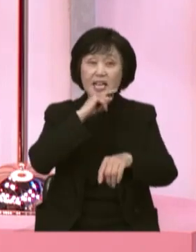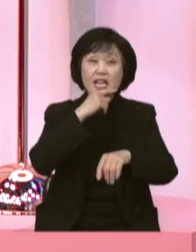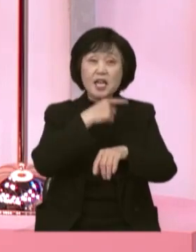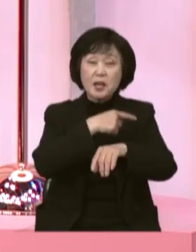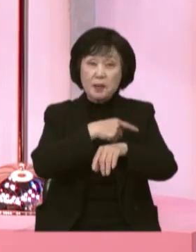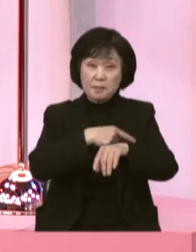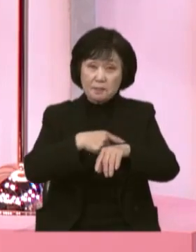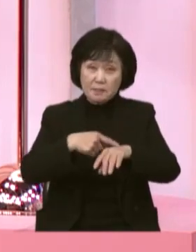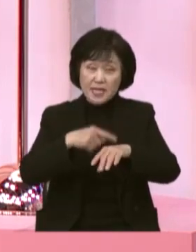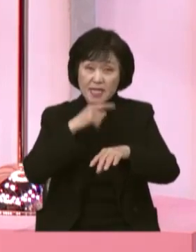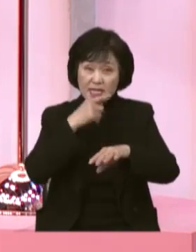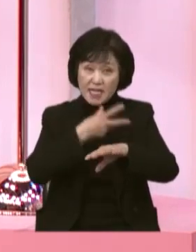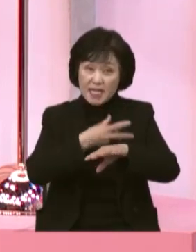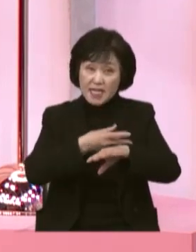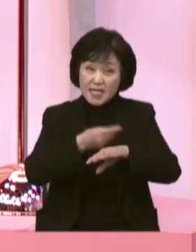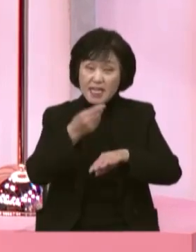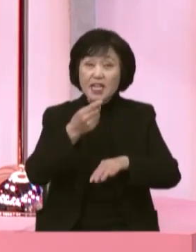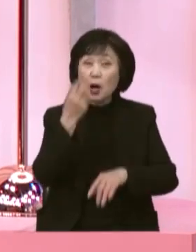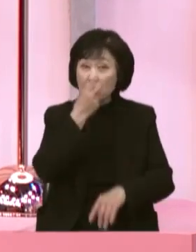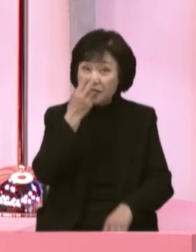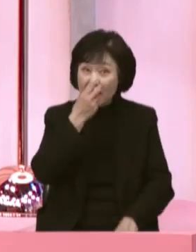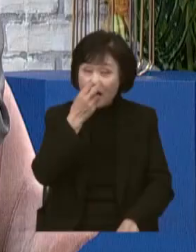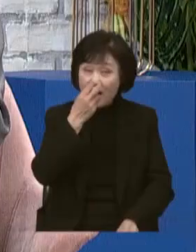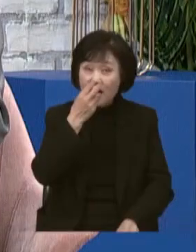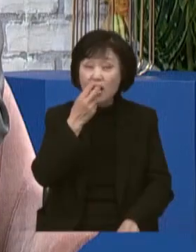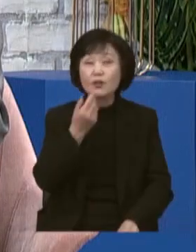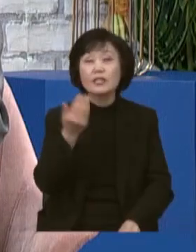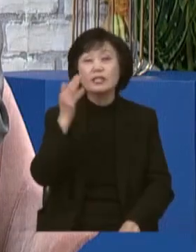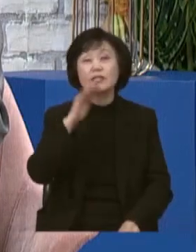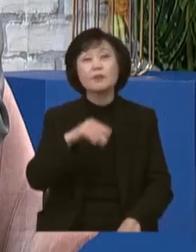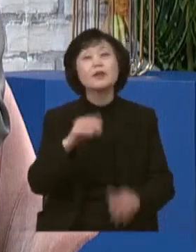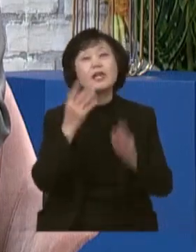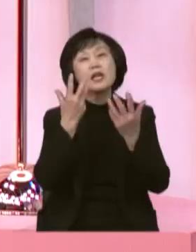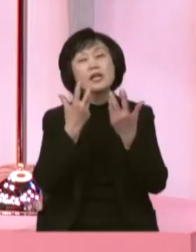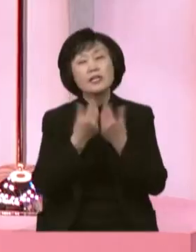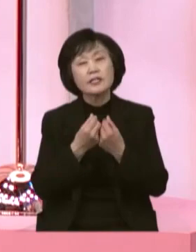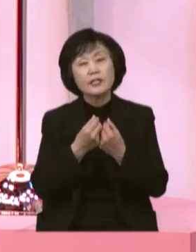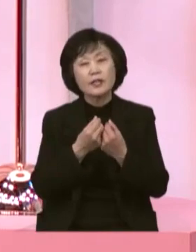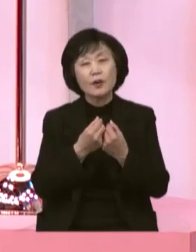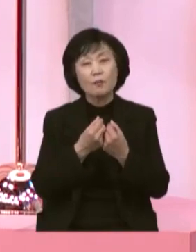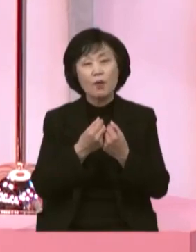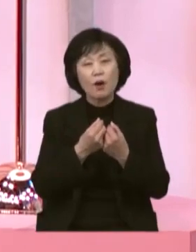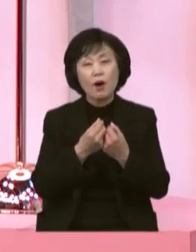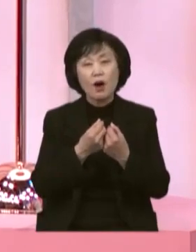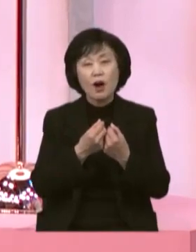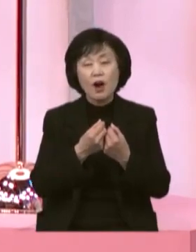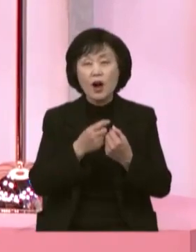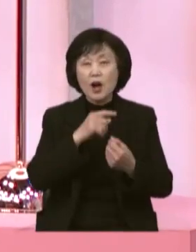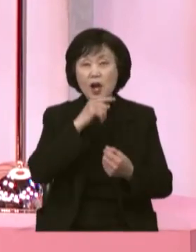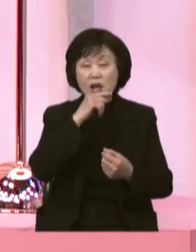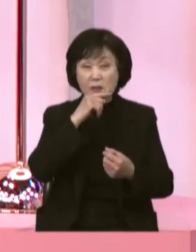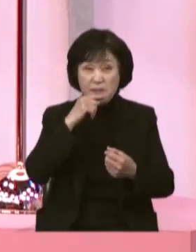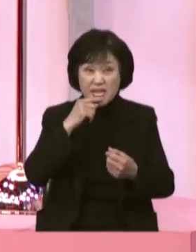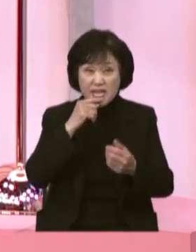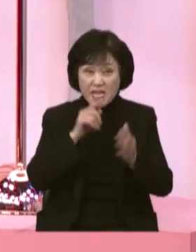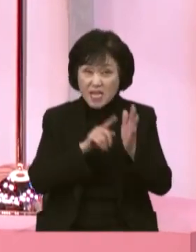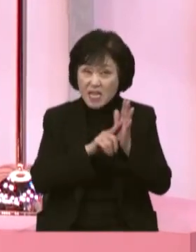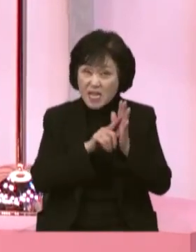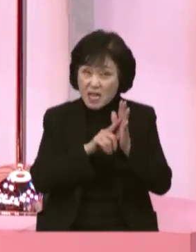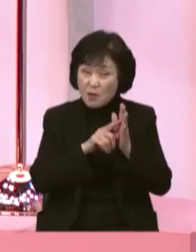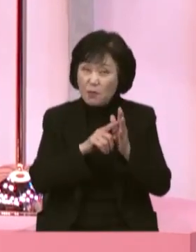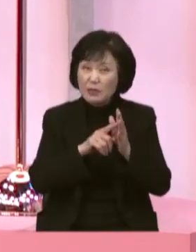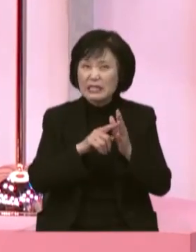그러더니 의사가 깜짝 날 또 내려오라는 거예요. 그 왜요? 그랬더니 수치가